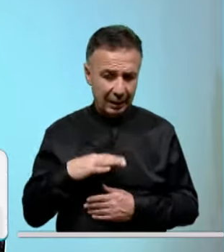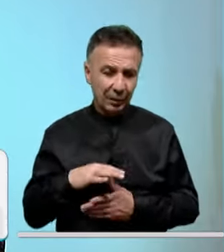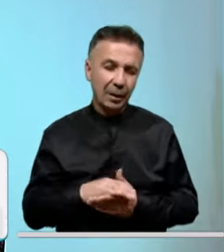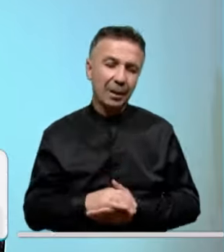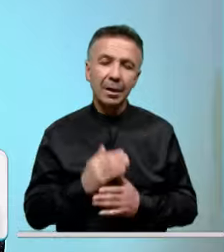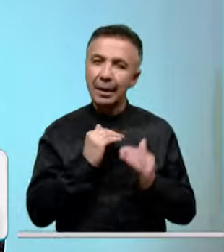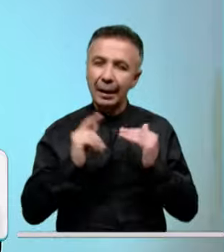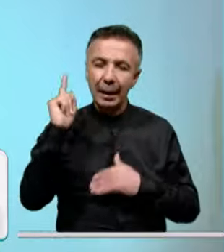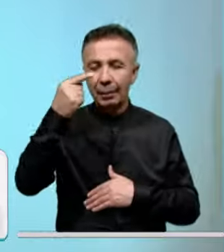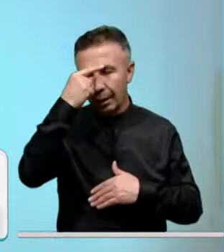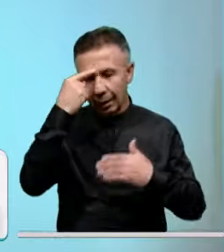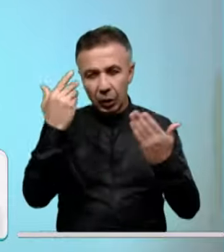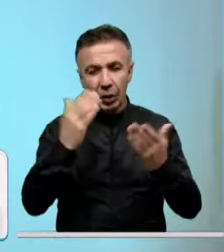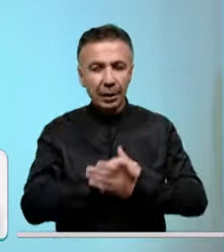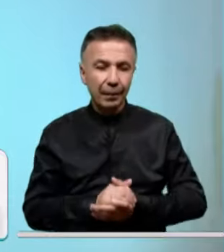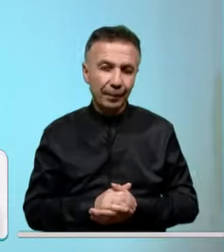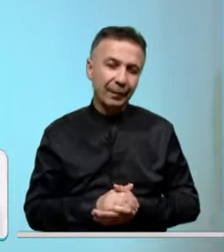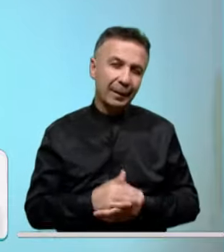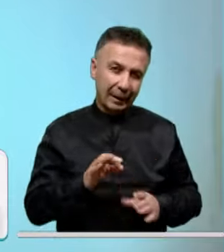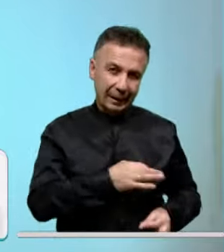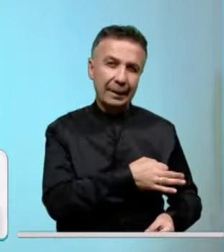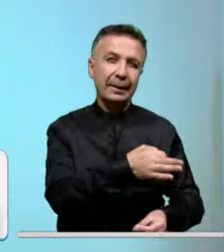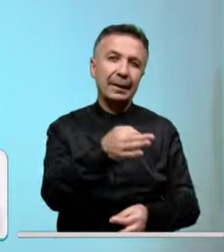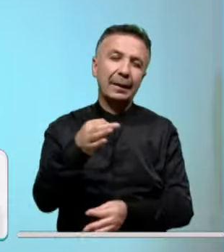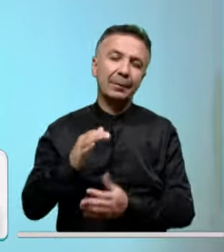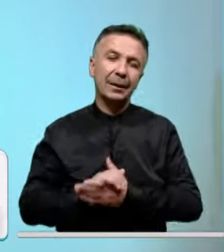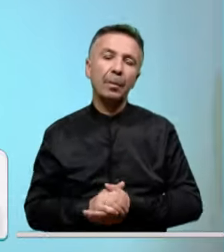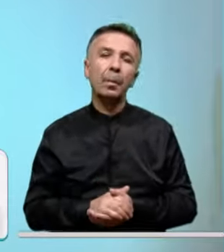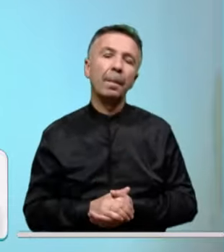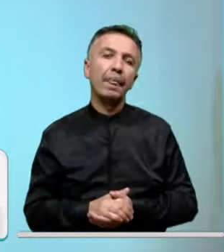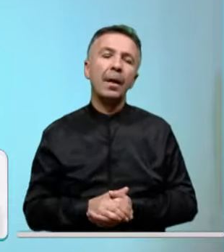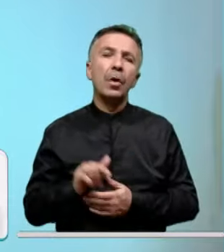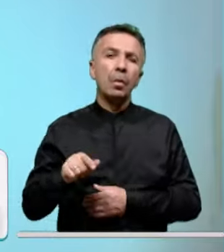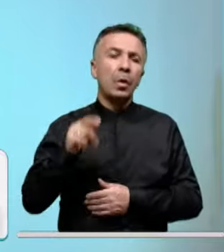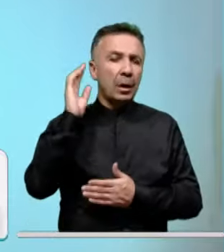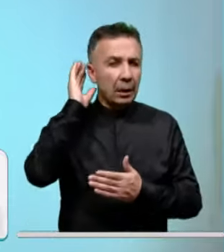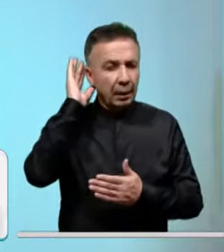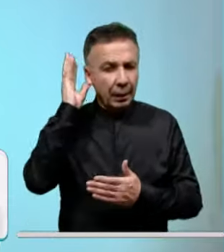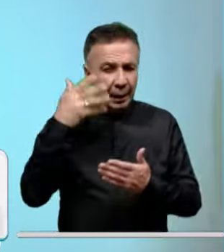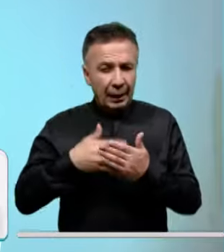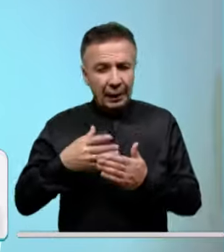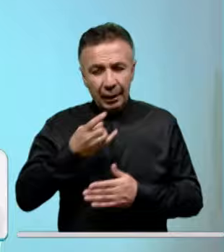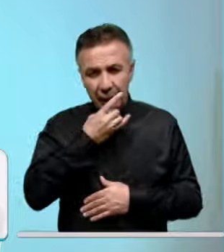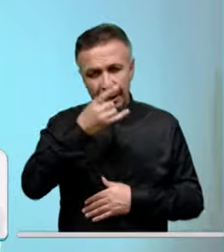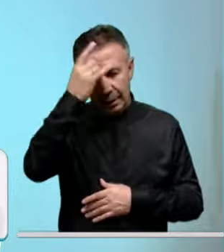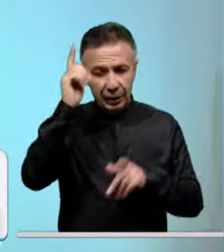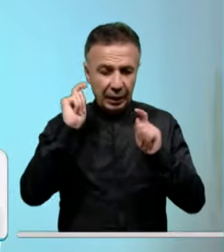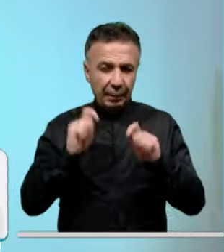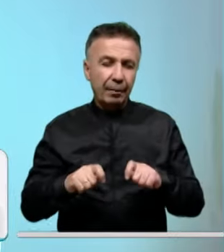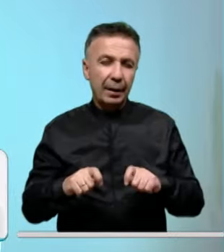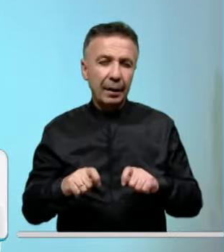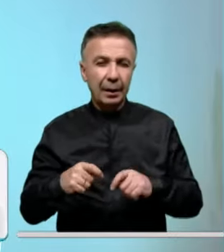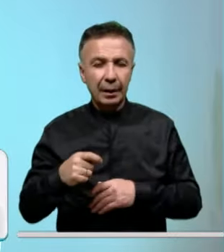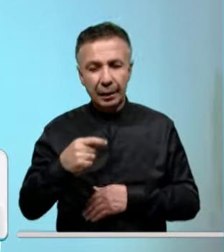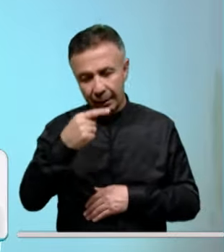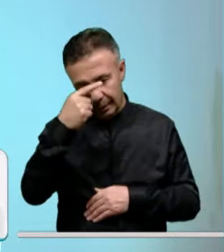Hak inşallah insanımıza bu ibadeti sağlıklı, afiyetle yerine